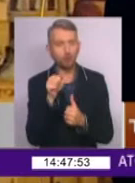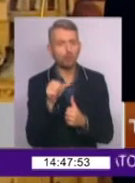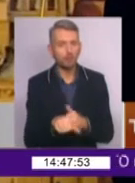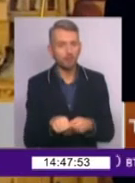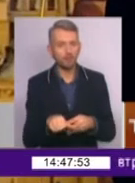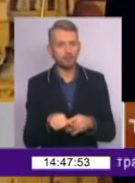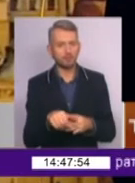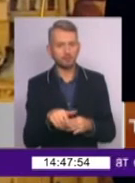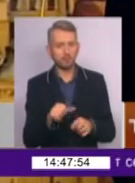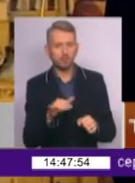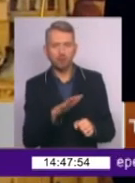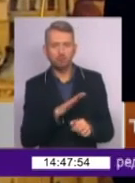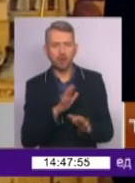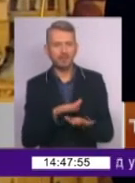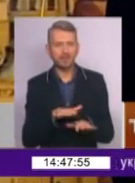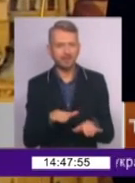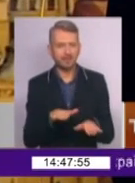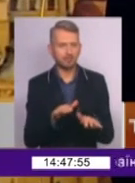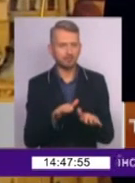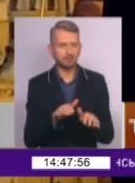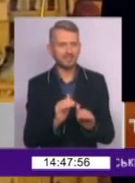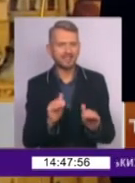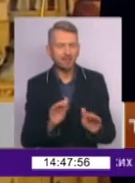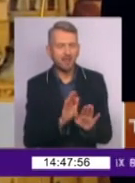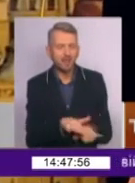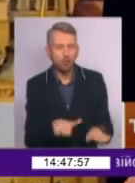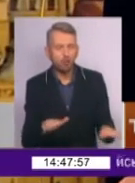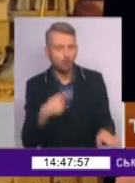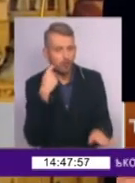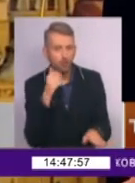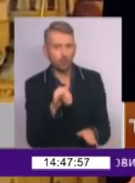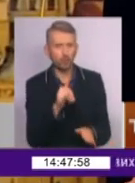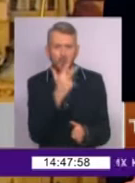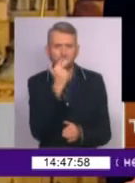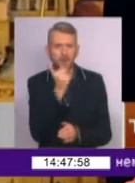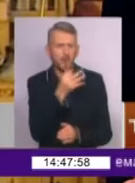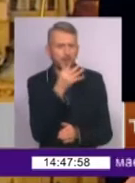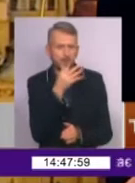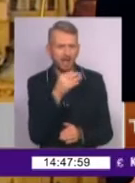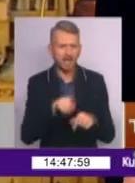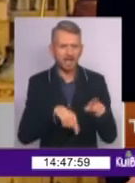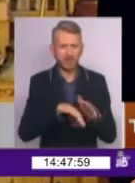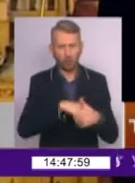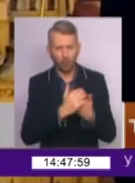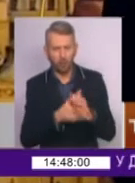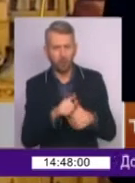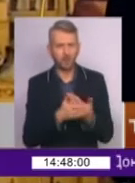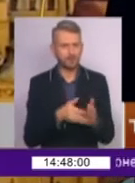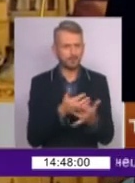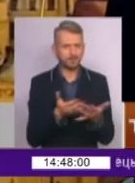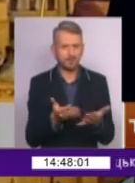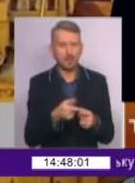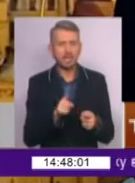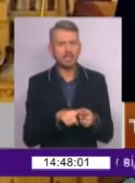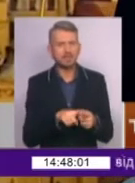діти садочкового віку, оскільки в них навики санітарно-гігієнічні ще не дуже розвинені. І тому це такий